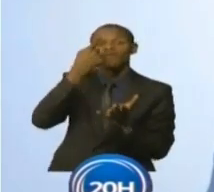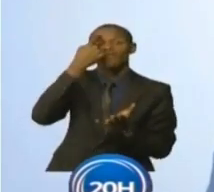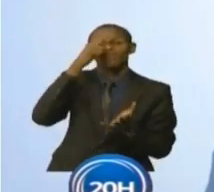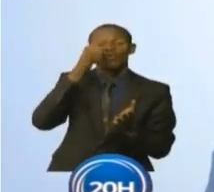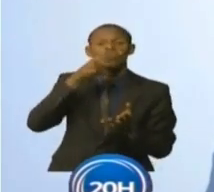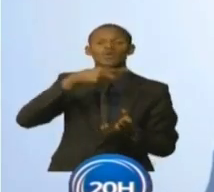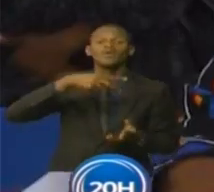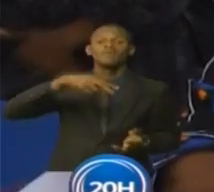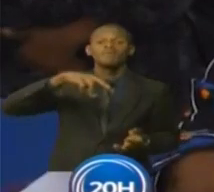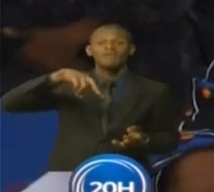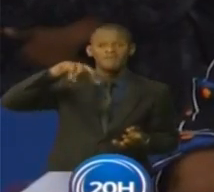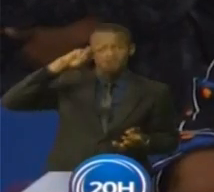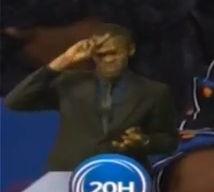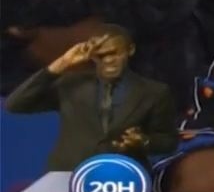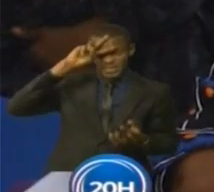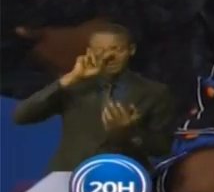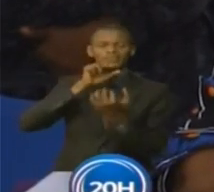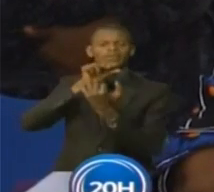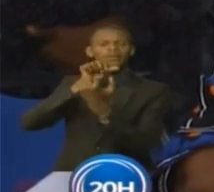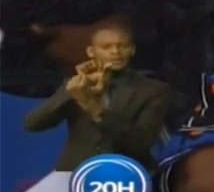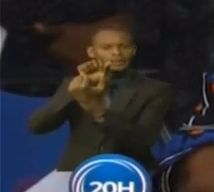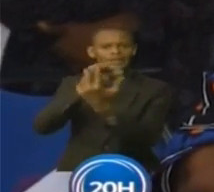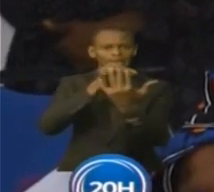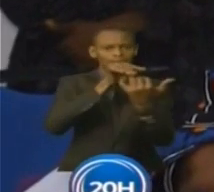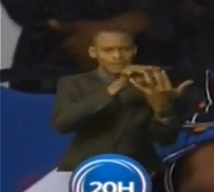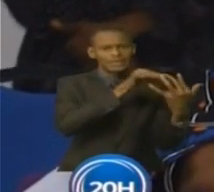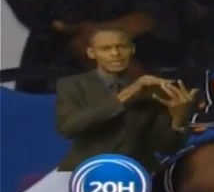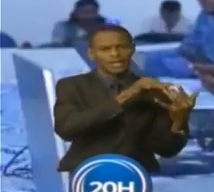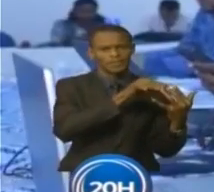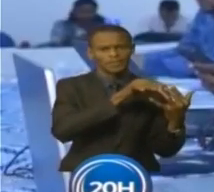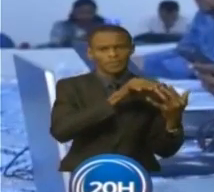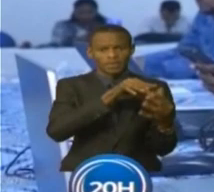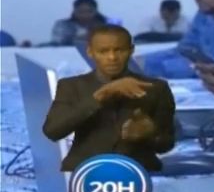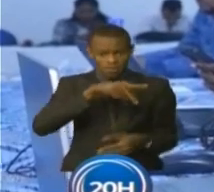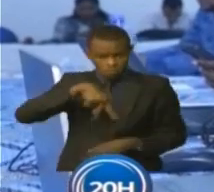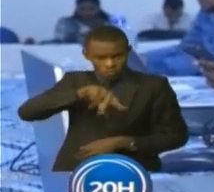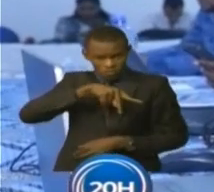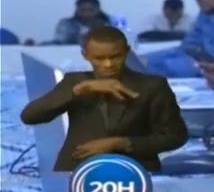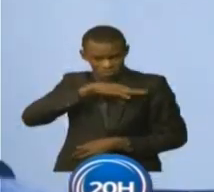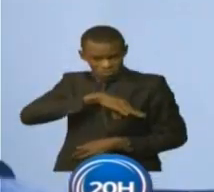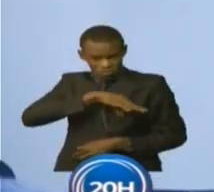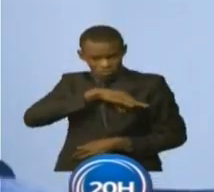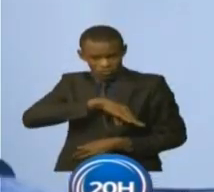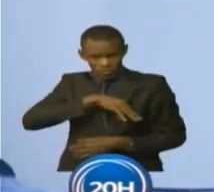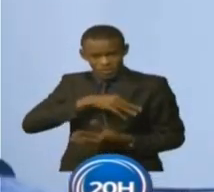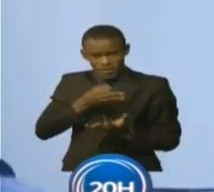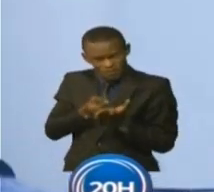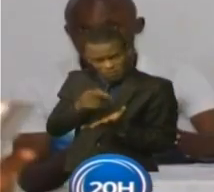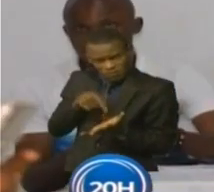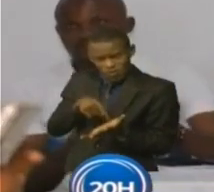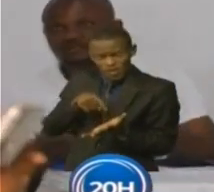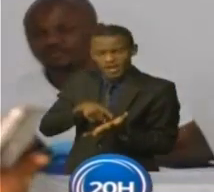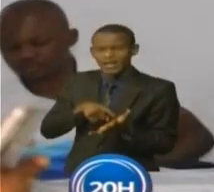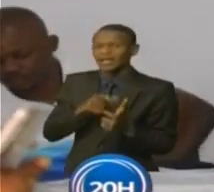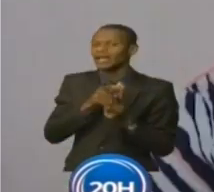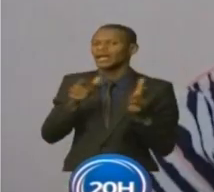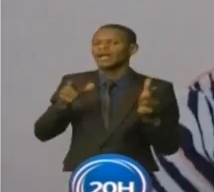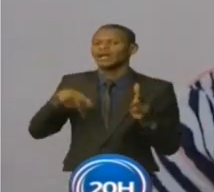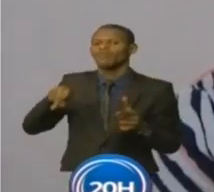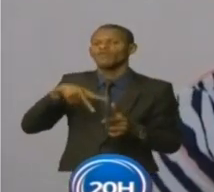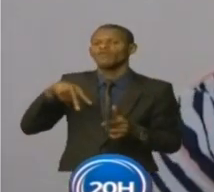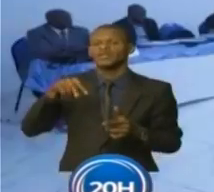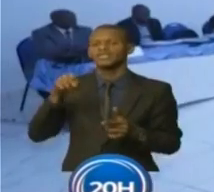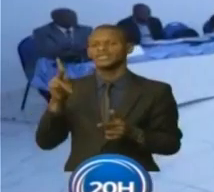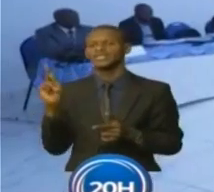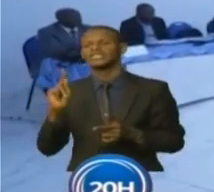par ses activités. La province bénéficiaire de ces fonds est la grande province orientale dont la Tchopo en